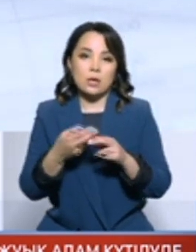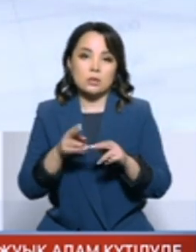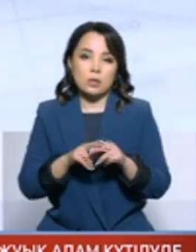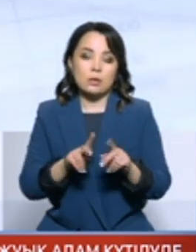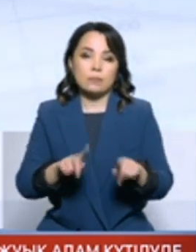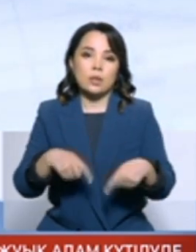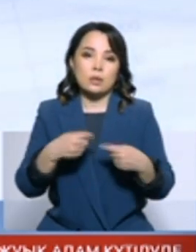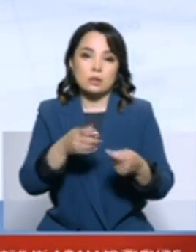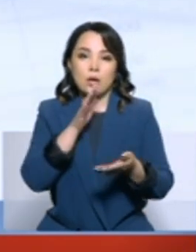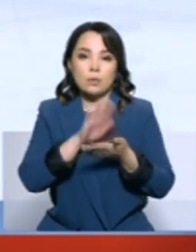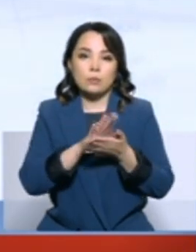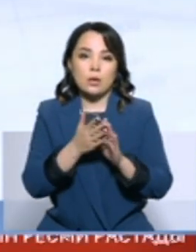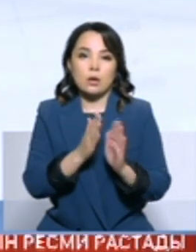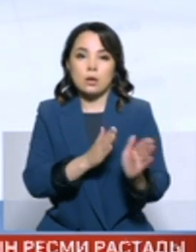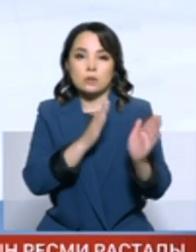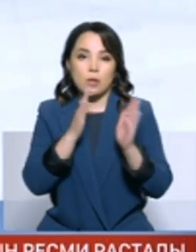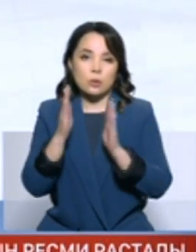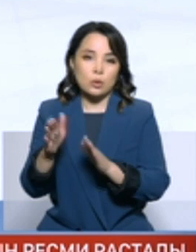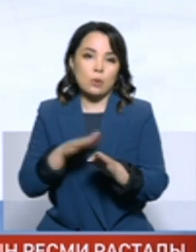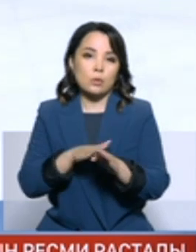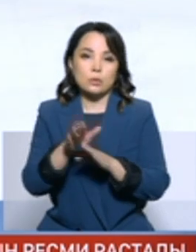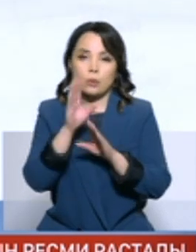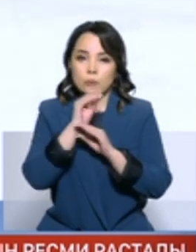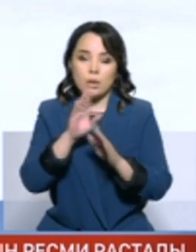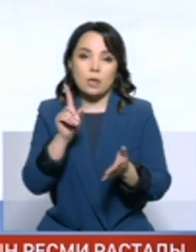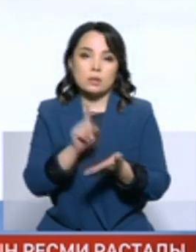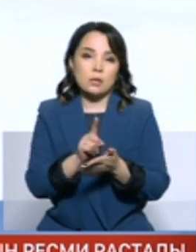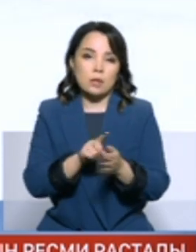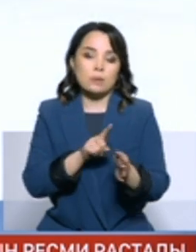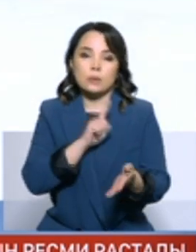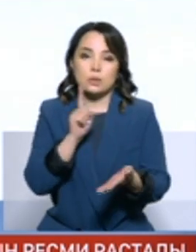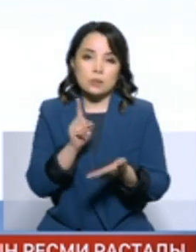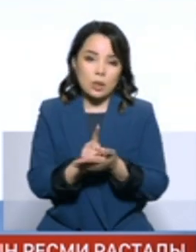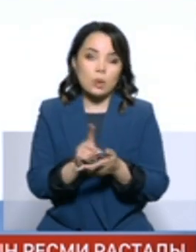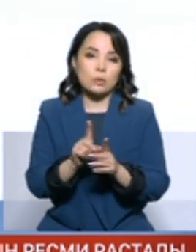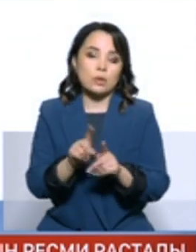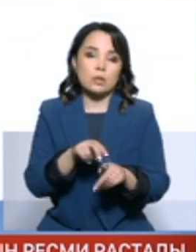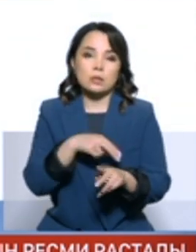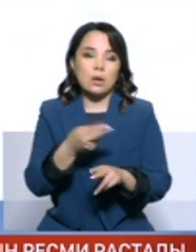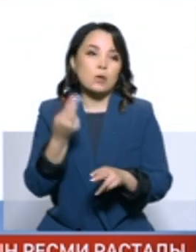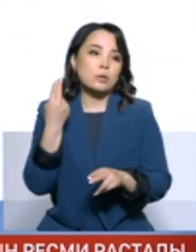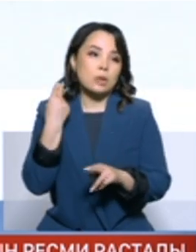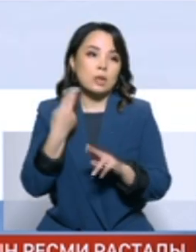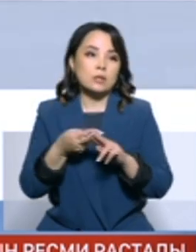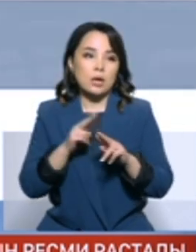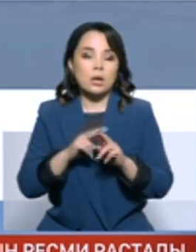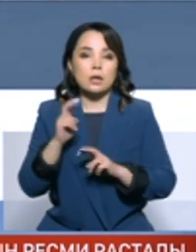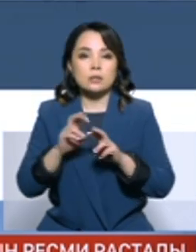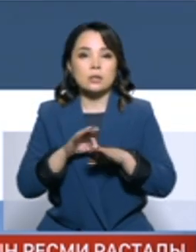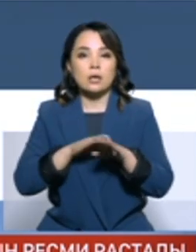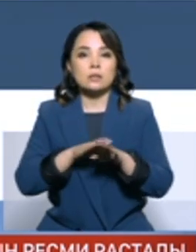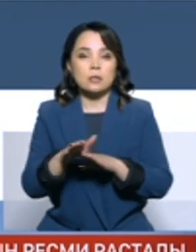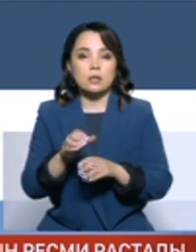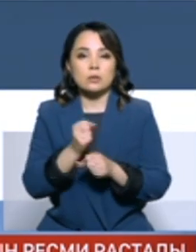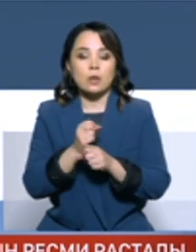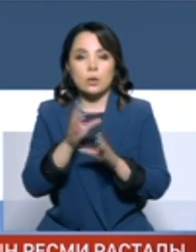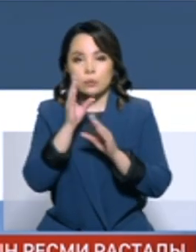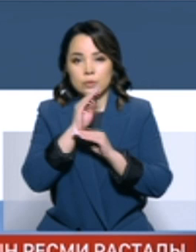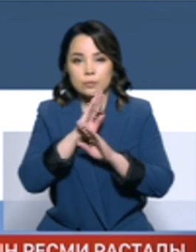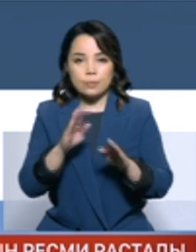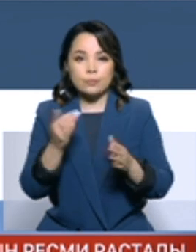мерзімдері де ауыстырылды. Уақытылы орындалмаған салық міндеттемесі мен берешектерге қатысты мәжбүрлеп өндіру шаралары